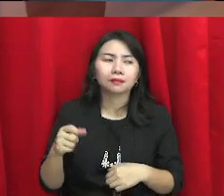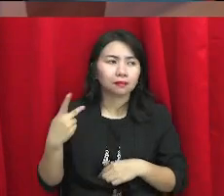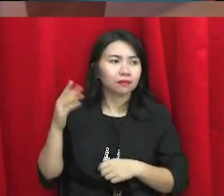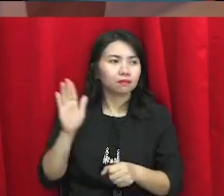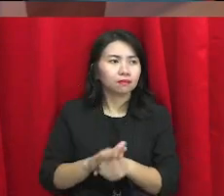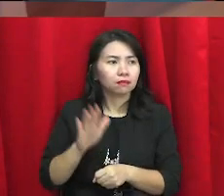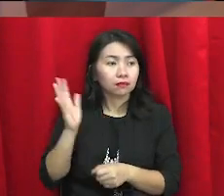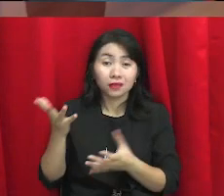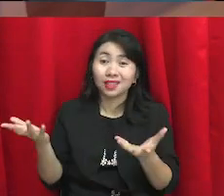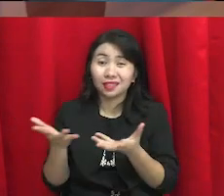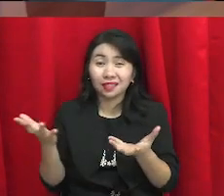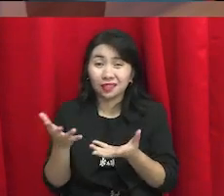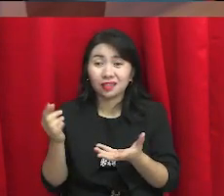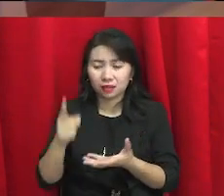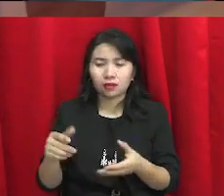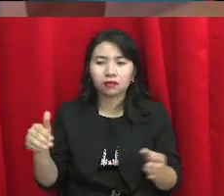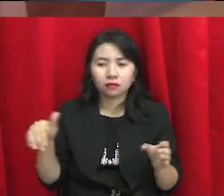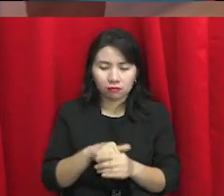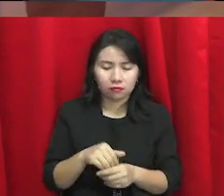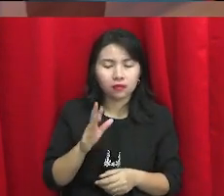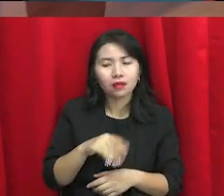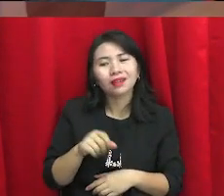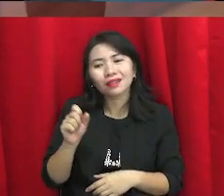yung kasal? Sa simbahan, ako sa tabi mo.